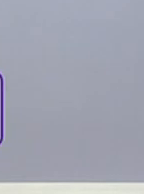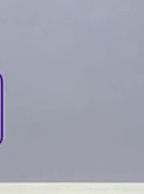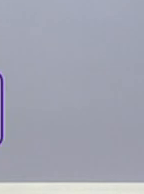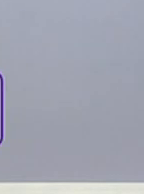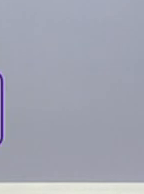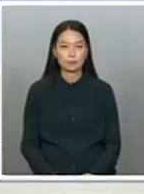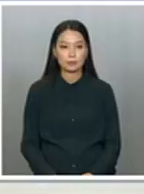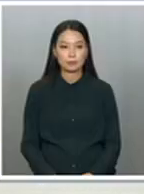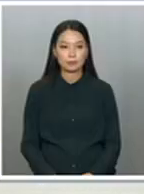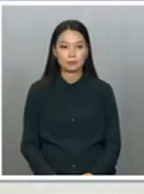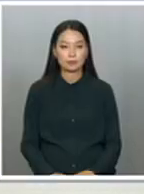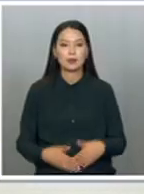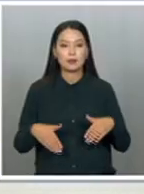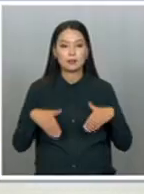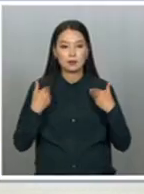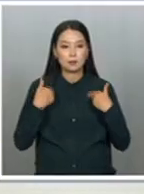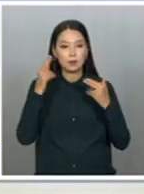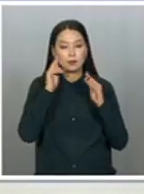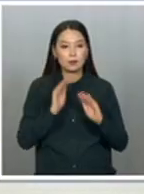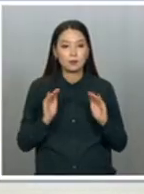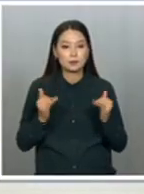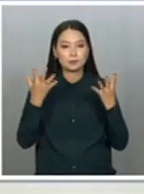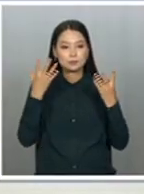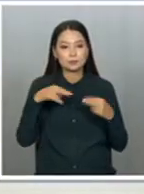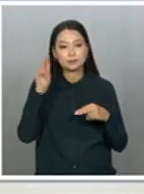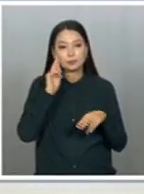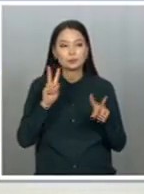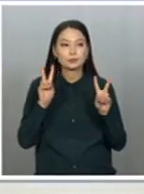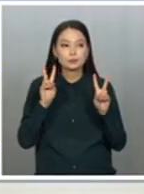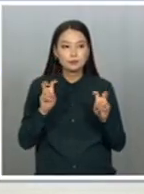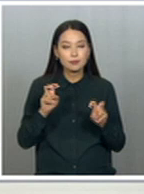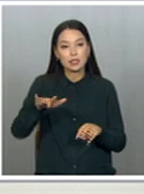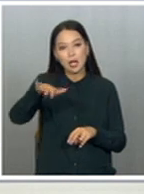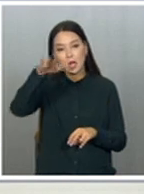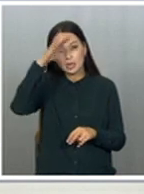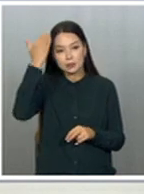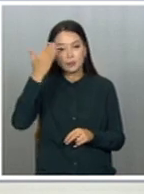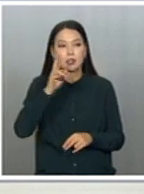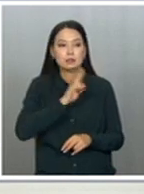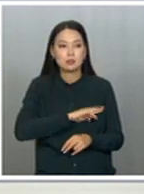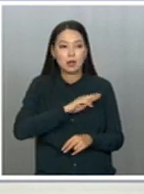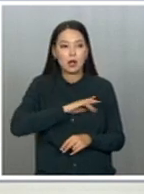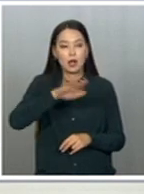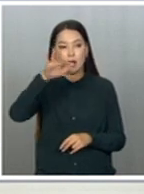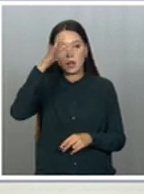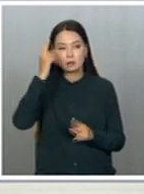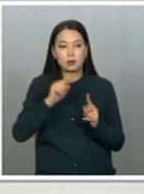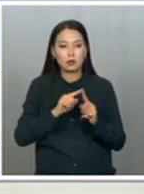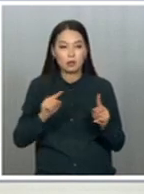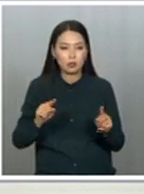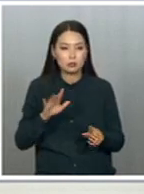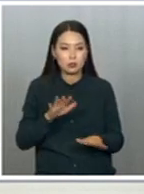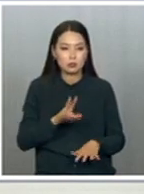Сәлеметсіздер ме, оқушылар! Бүгінгі сабағымыздың тақырыбы аспан сферасы, аспан координаталарының